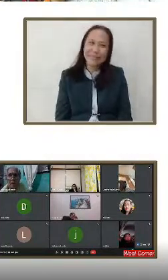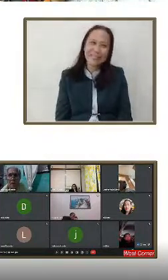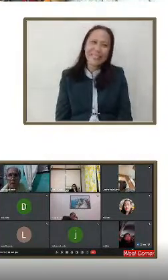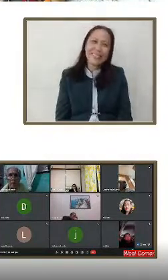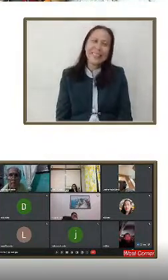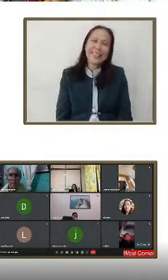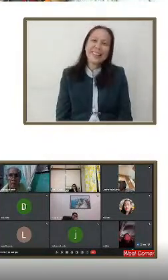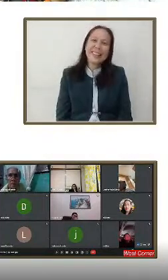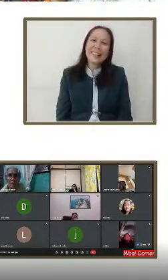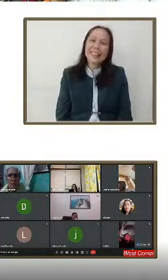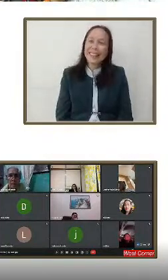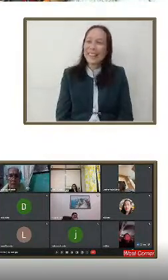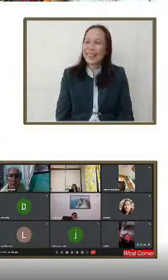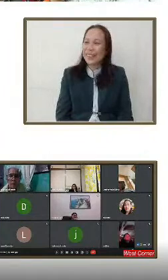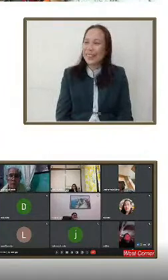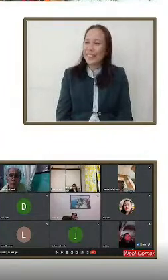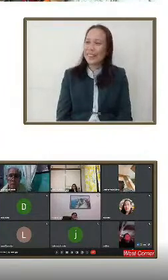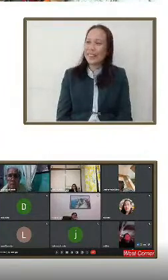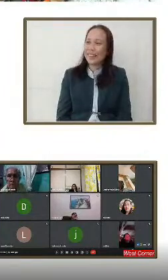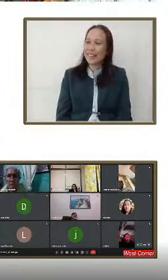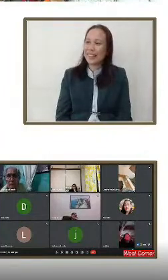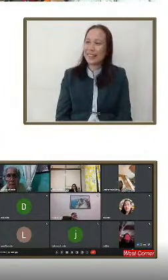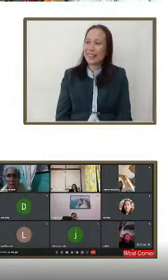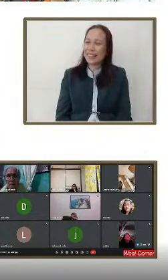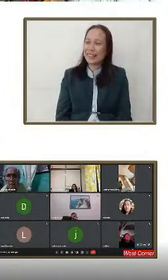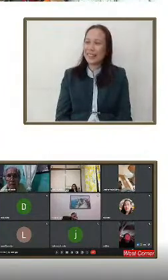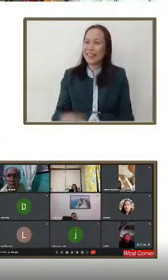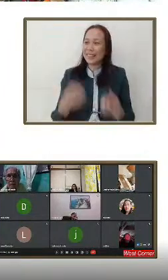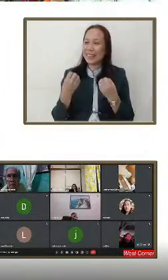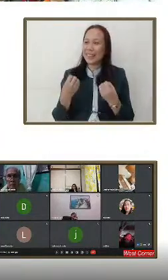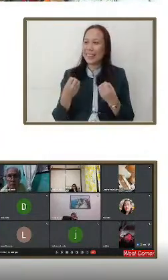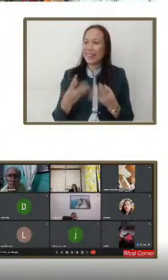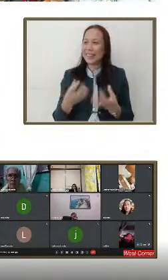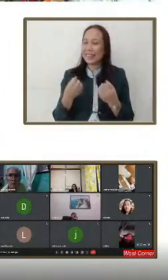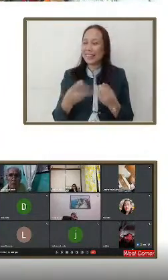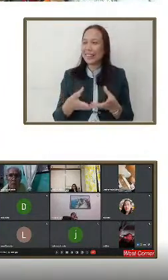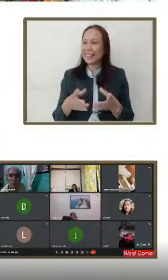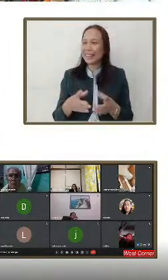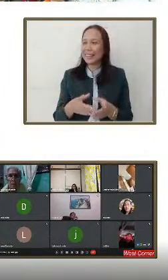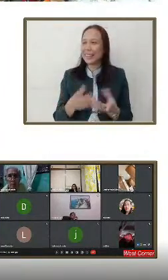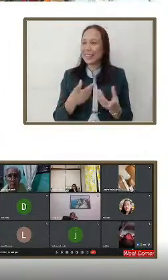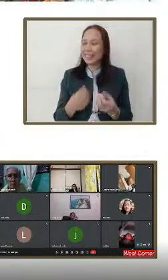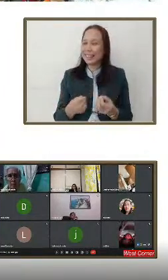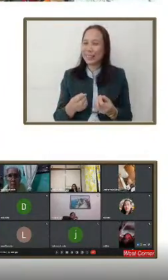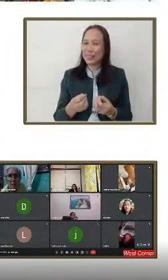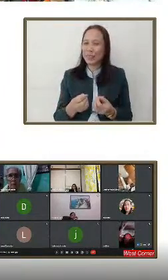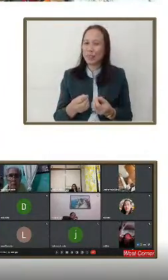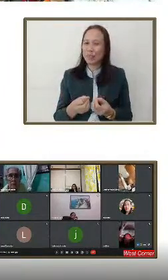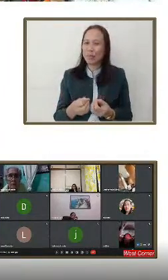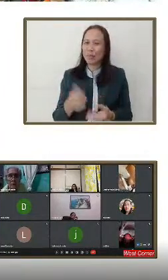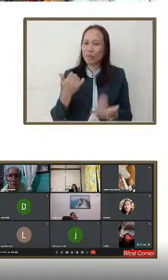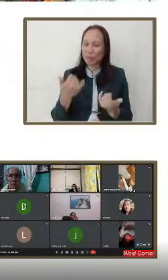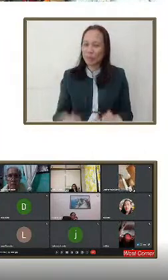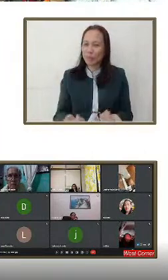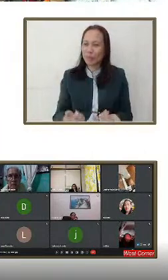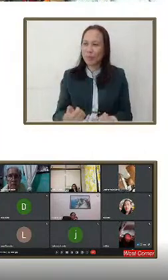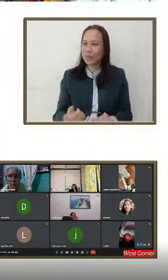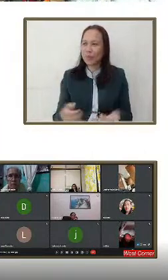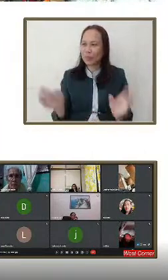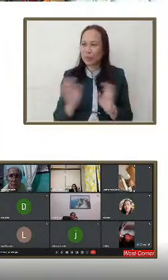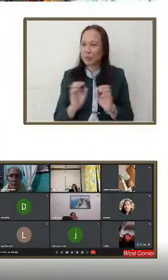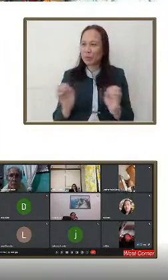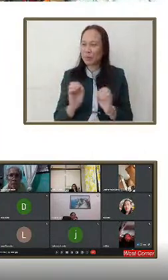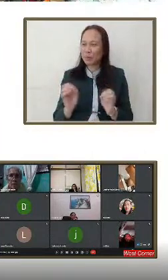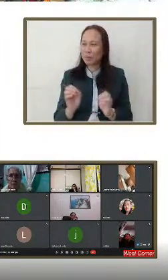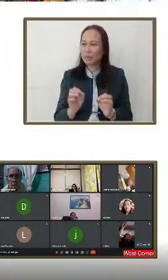Yeah, yan ang mga kailangan natin. Nawawala na yun ngayon eh. Kaya kayong mga nanay, huwag kayong maawa sa mga anak nyo na pagka ganyan